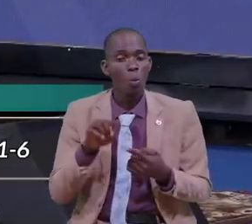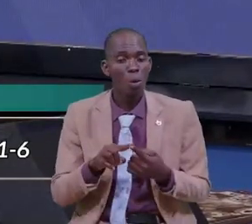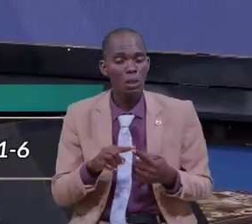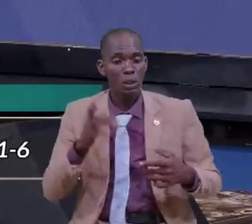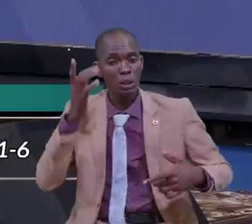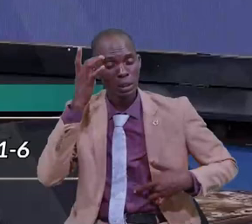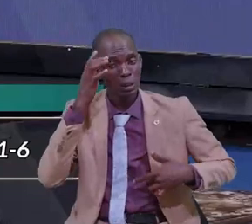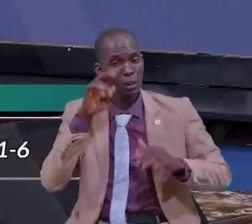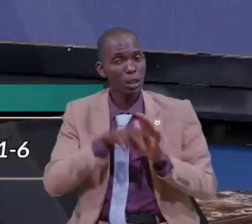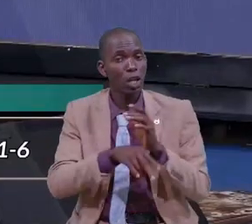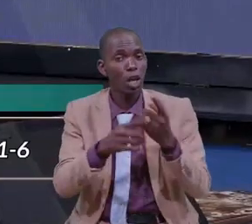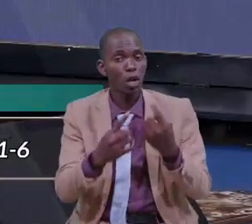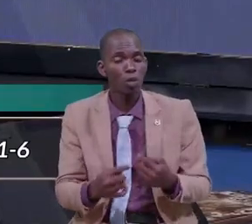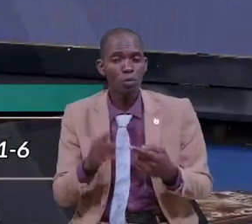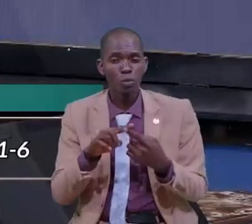Quand la maladie vient